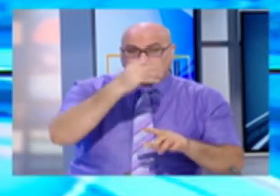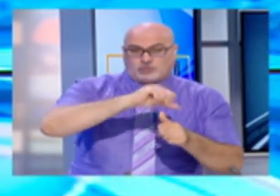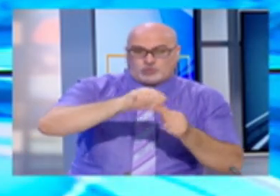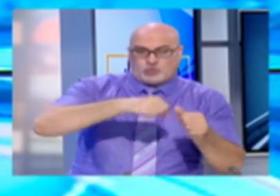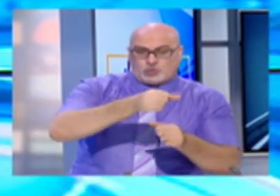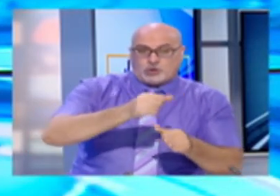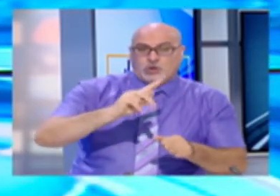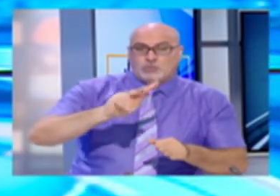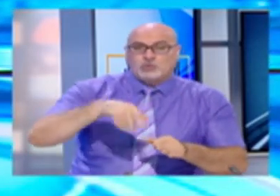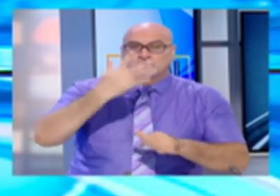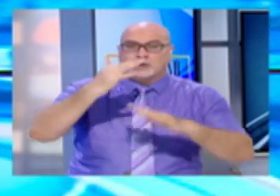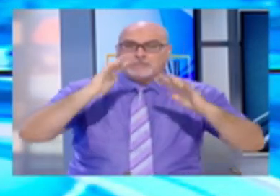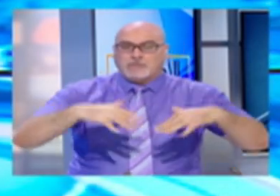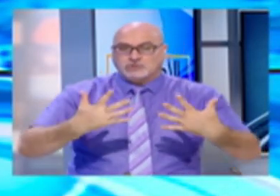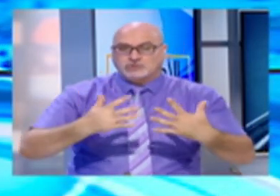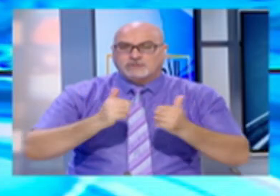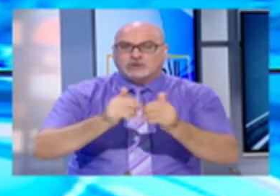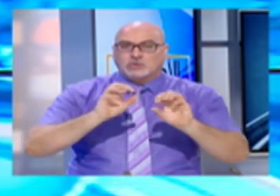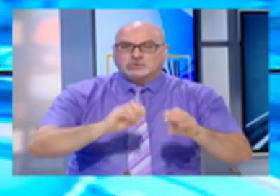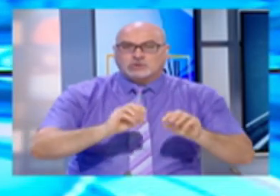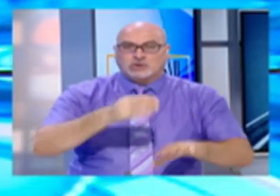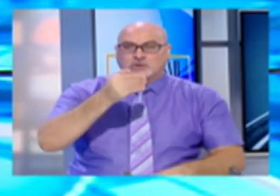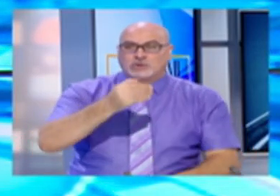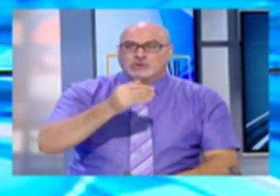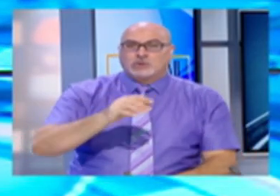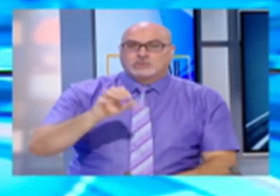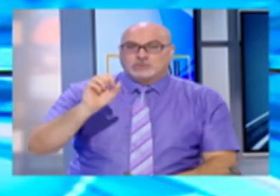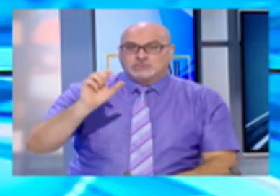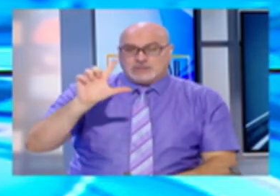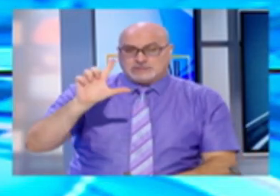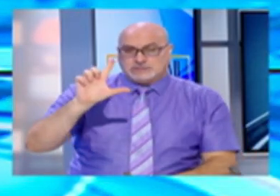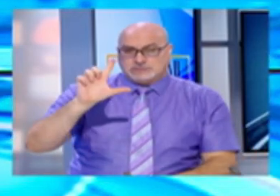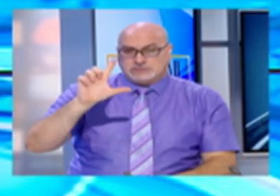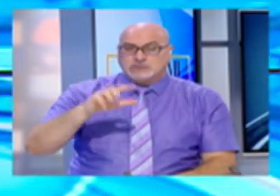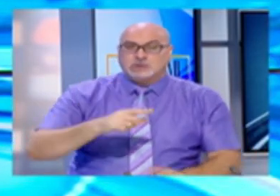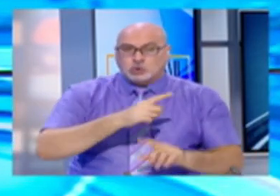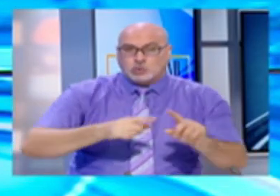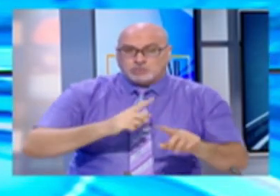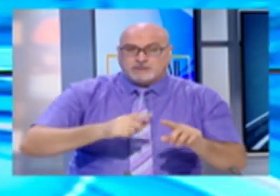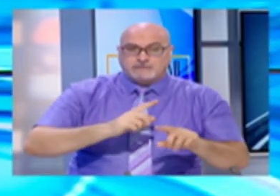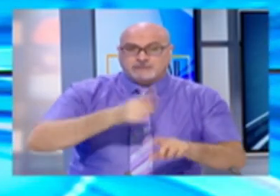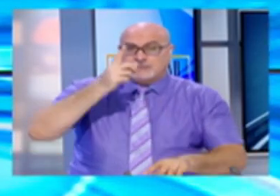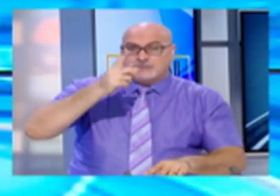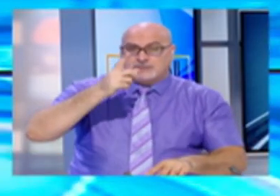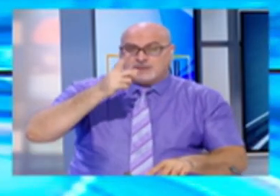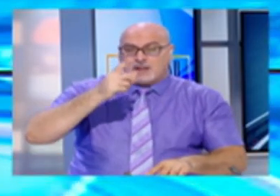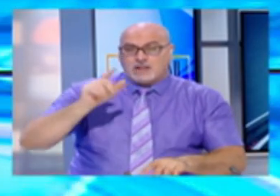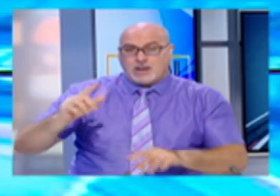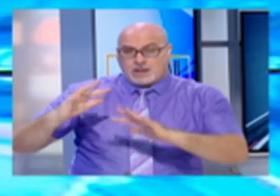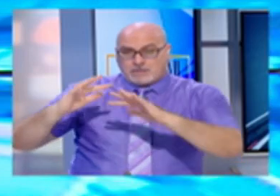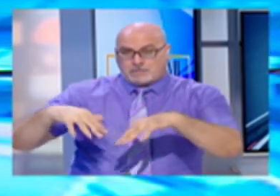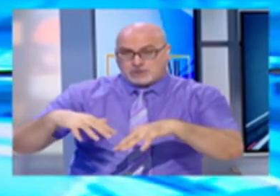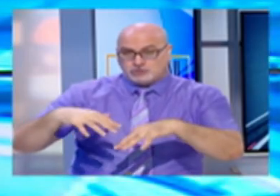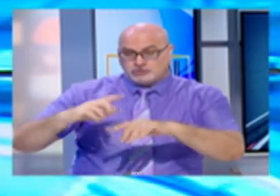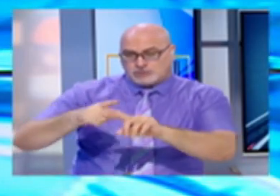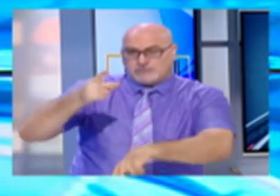سيواجه أشبال الناخب الوطني محمد لاسات في نصف النهائي المتأهل من مباراة